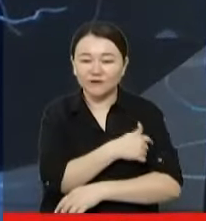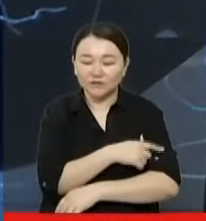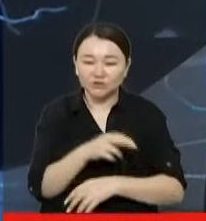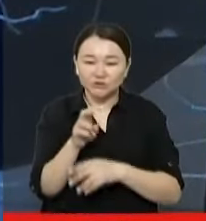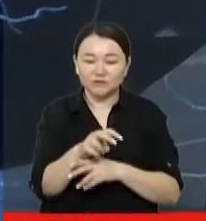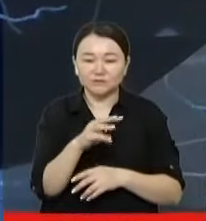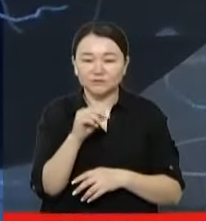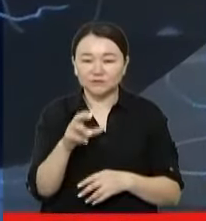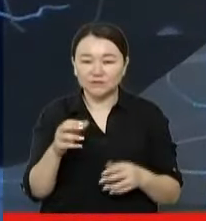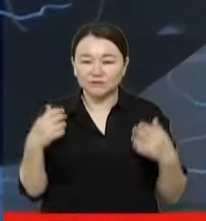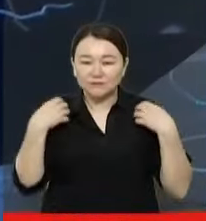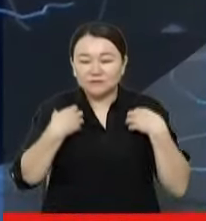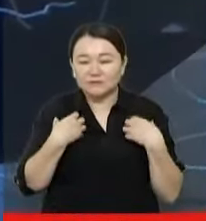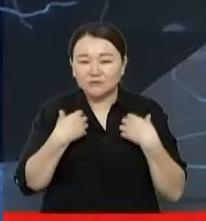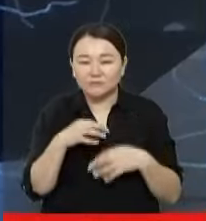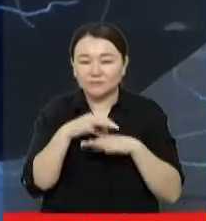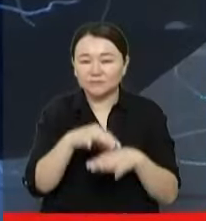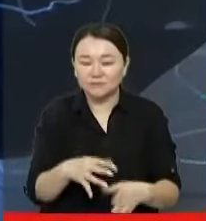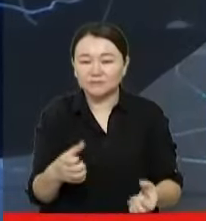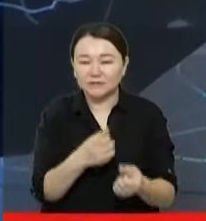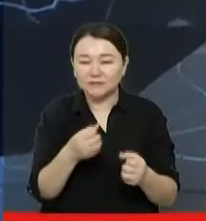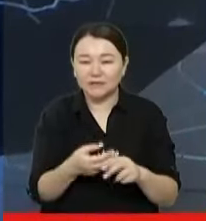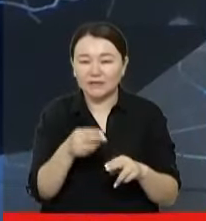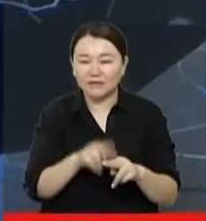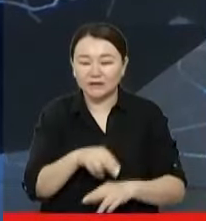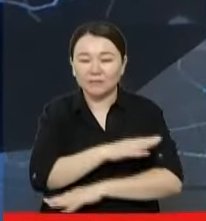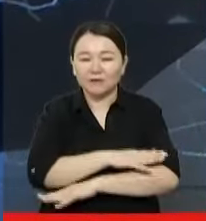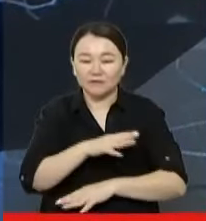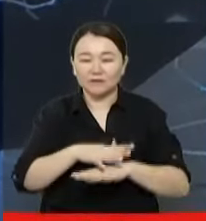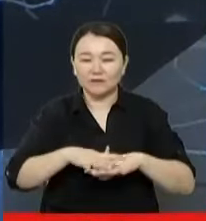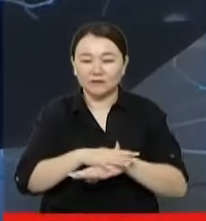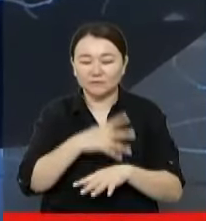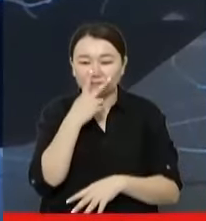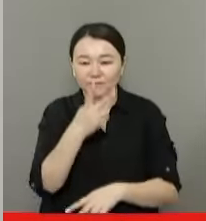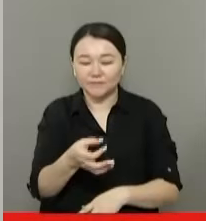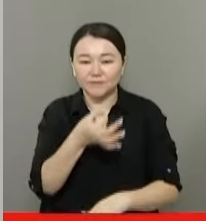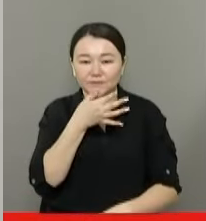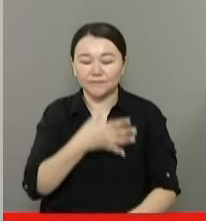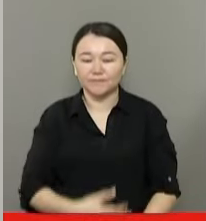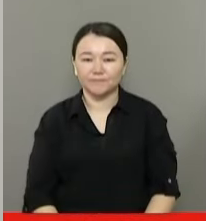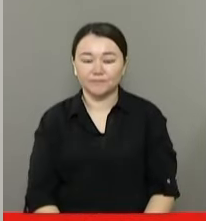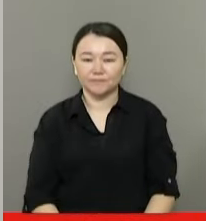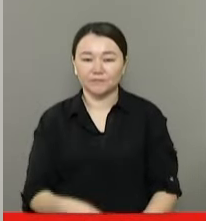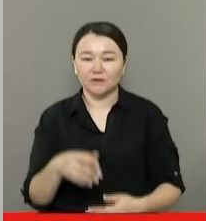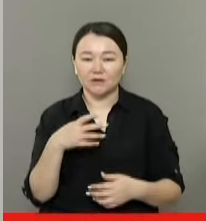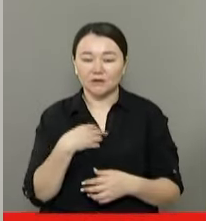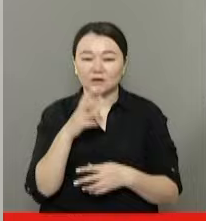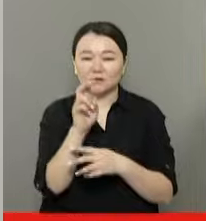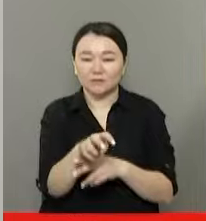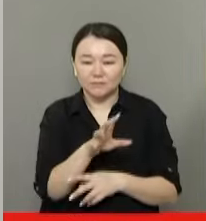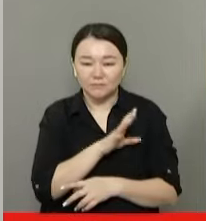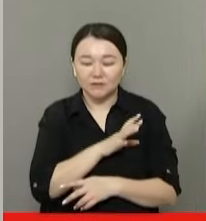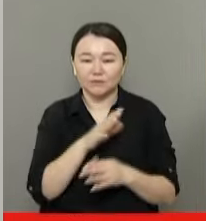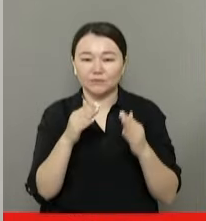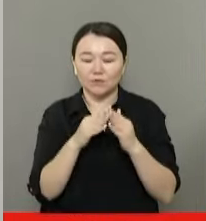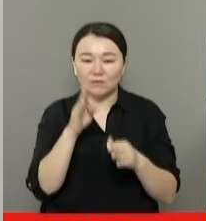төтеншеліктер арқалап апарған екен. Ал құтқарушылардың бұл әрекеті жұртты сүйсіндірді. Сөйтіп барған кезімізде үйдің